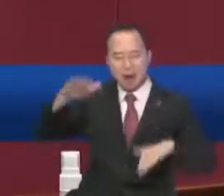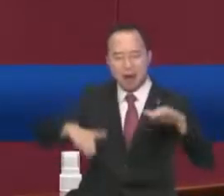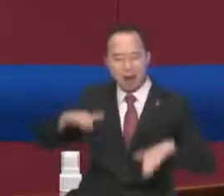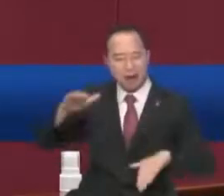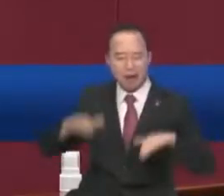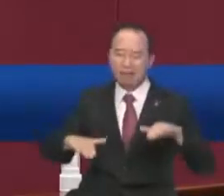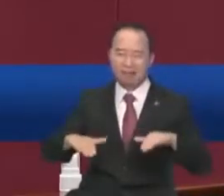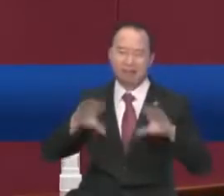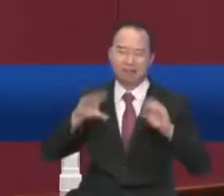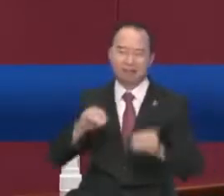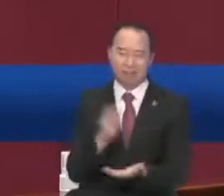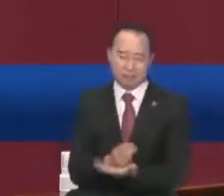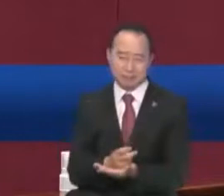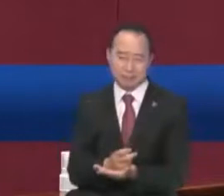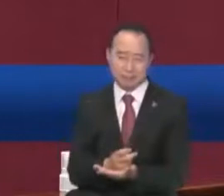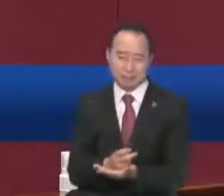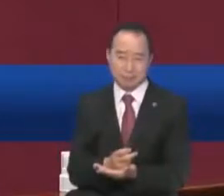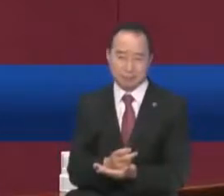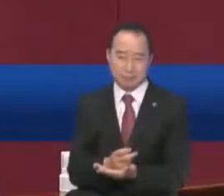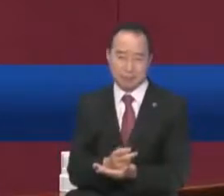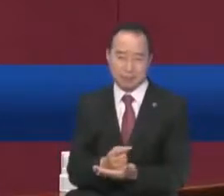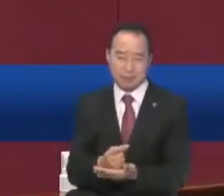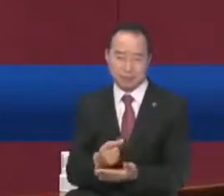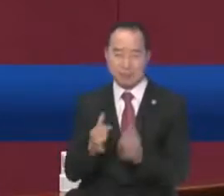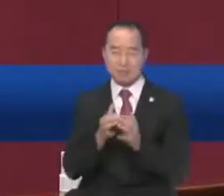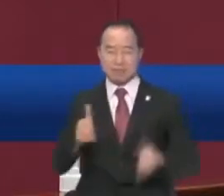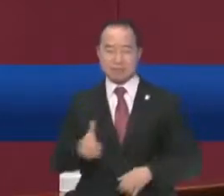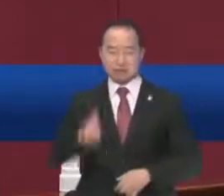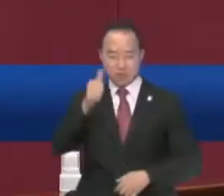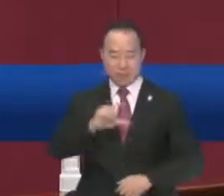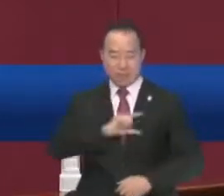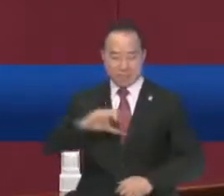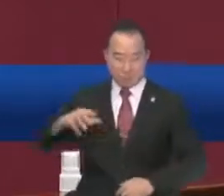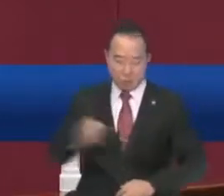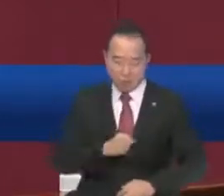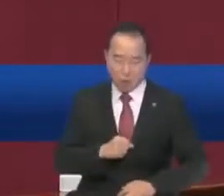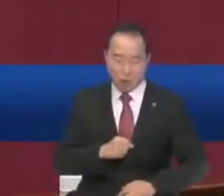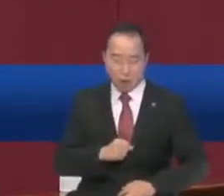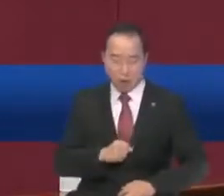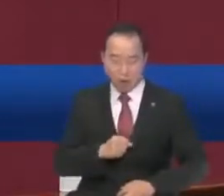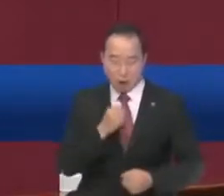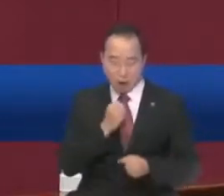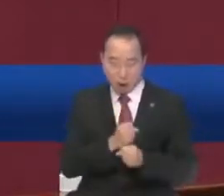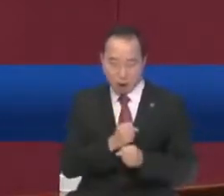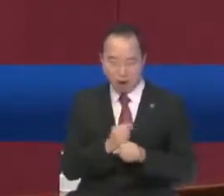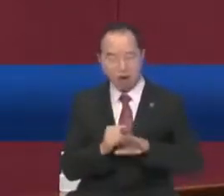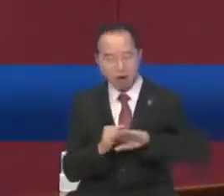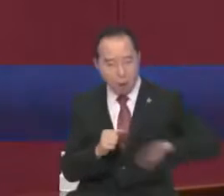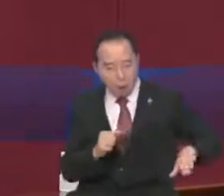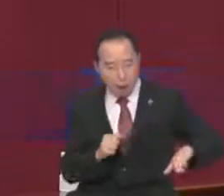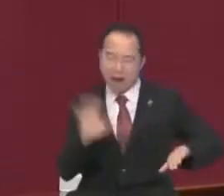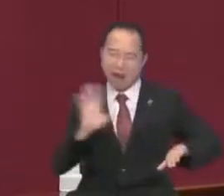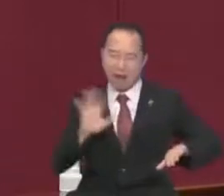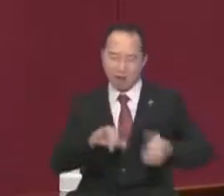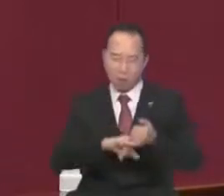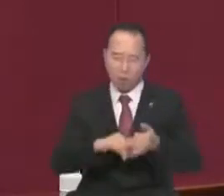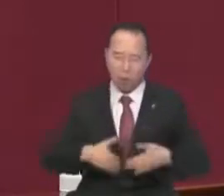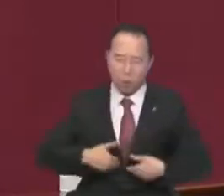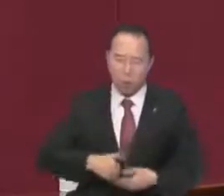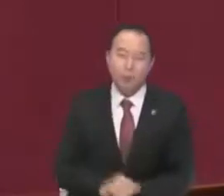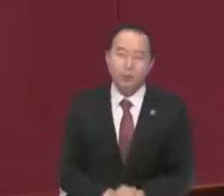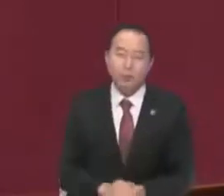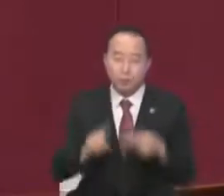차별금지법은 민주주의 이름으로 결코 외면할 수 없는 법입니다. 호소드립니다.